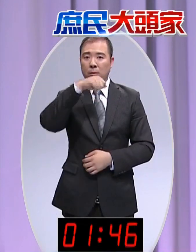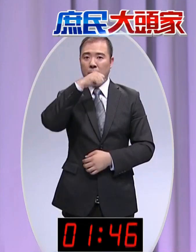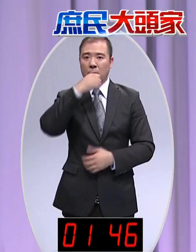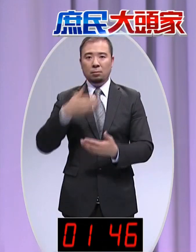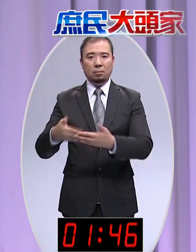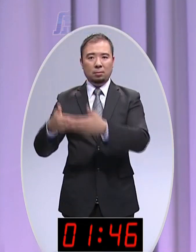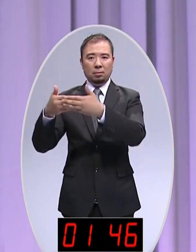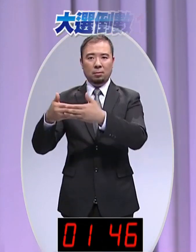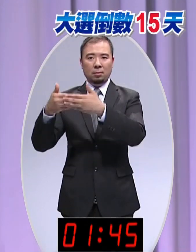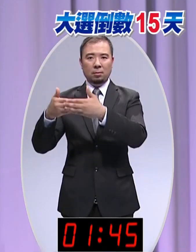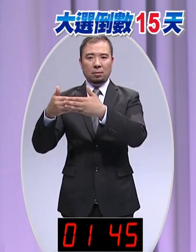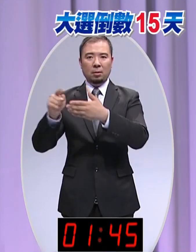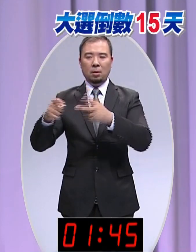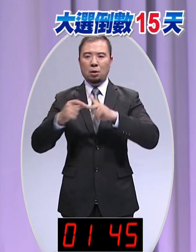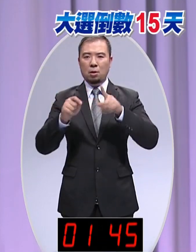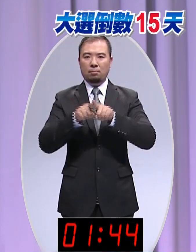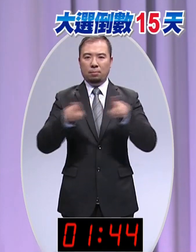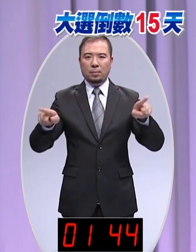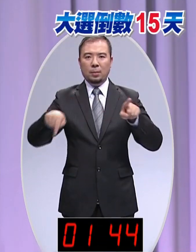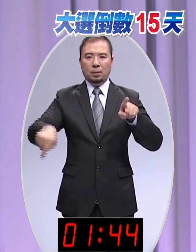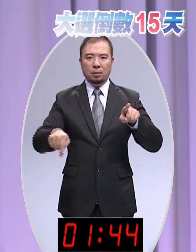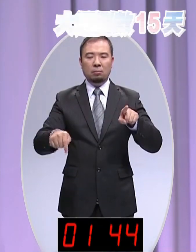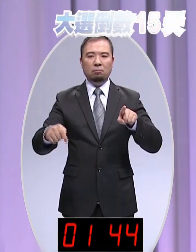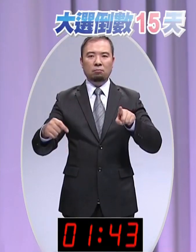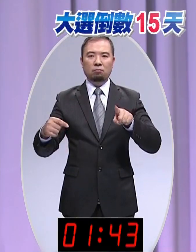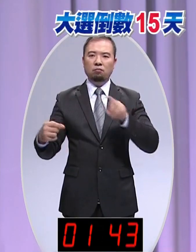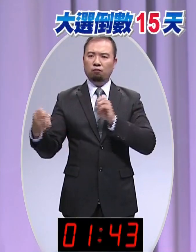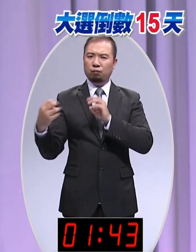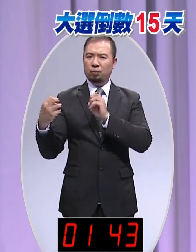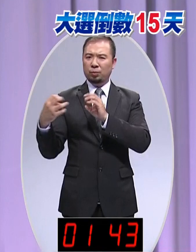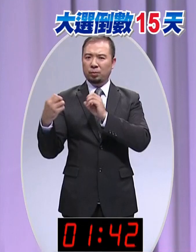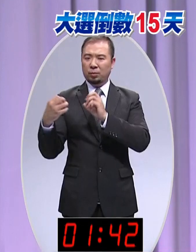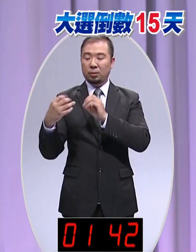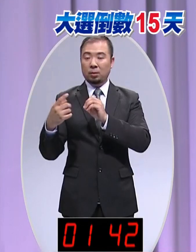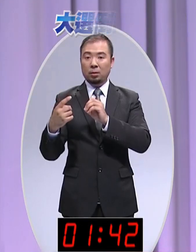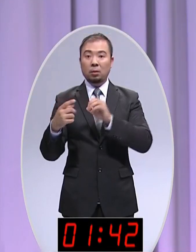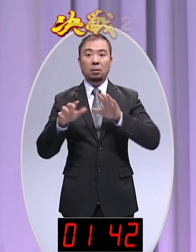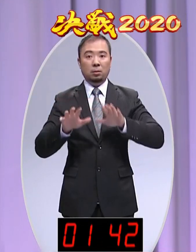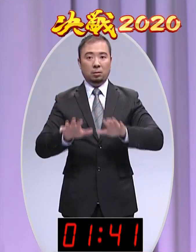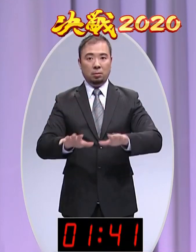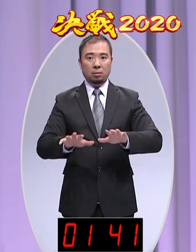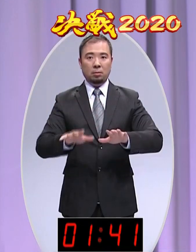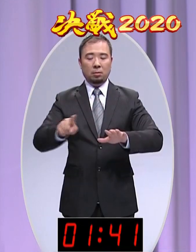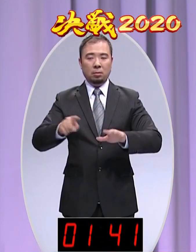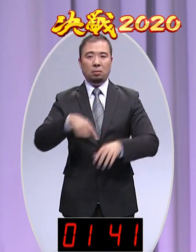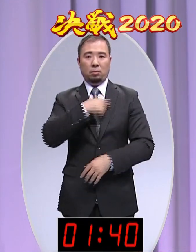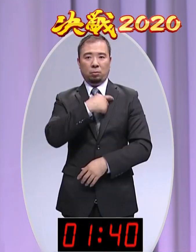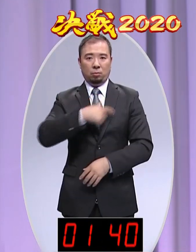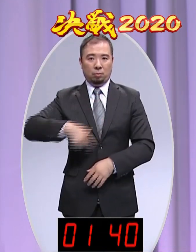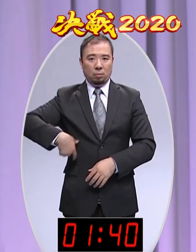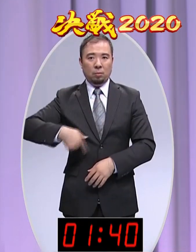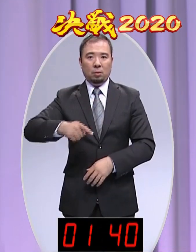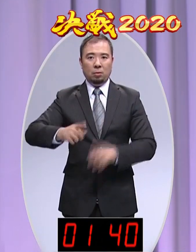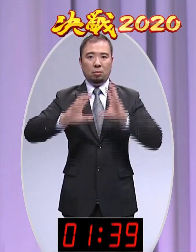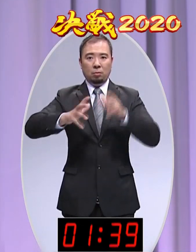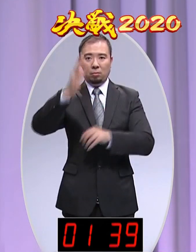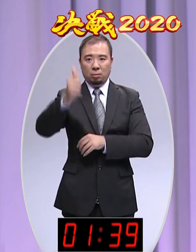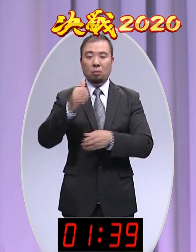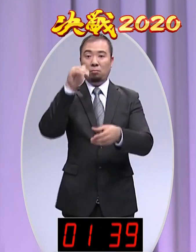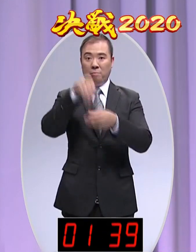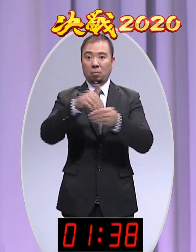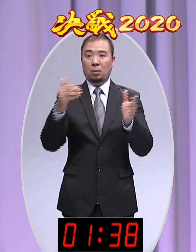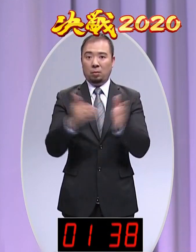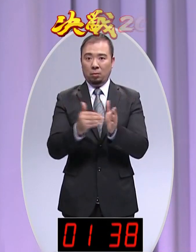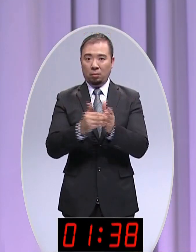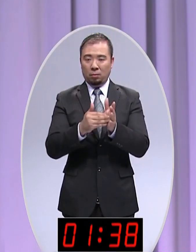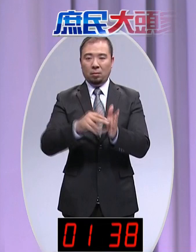平发展。台湾的内部经过这一次总统大选之后，我们必须和谐的相处。2300万人，我